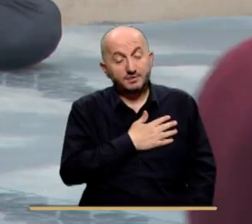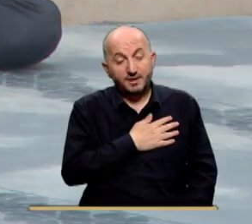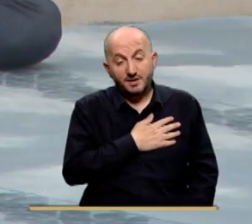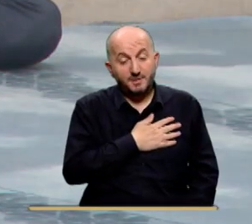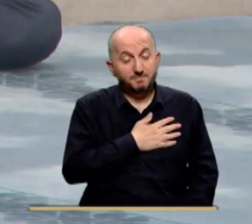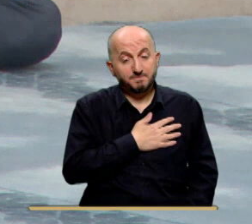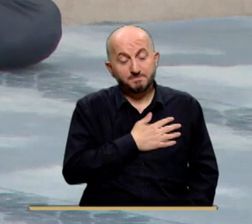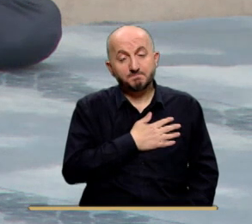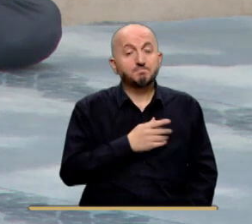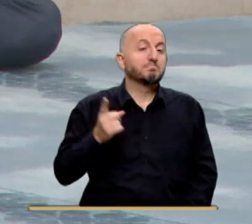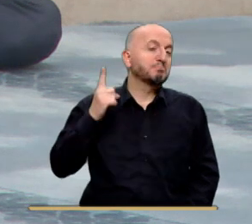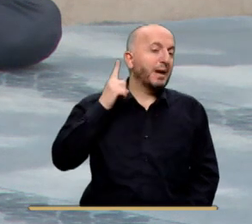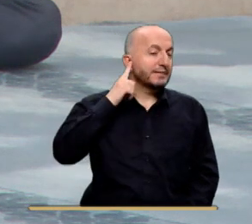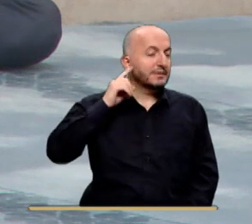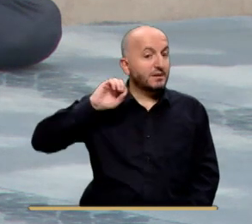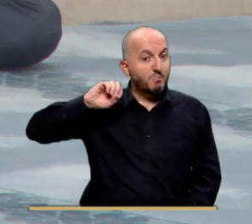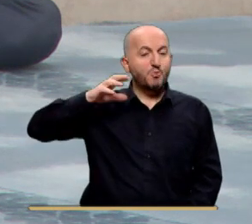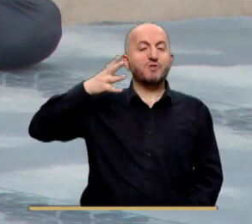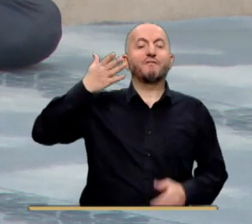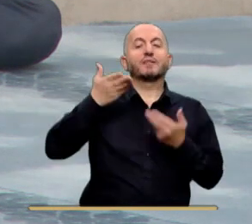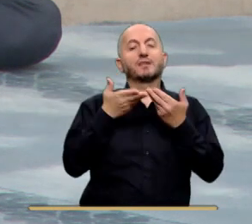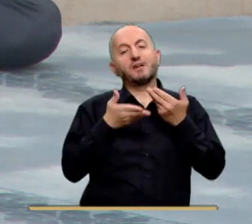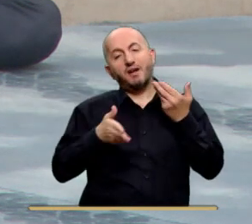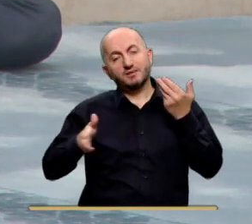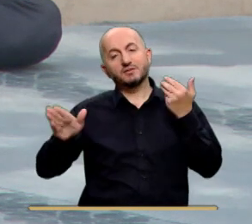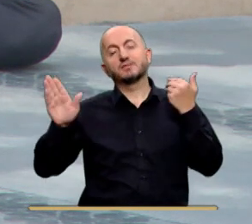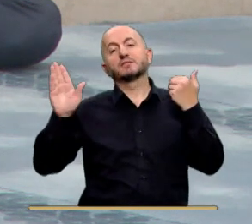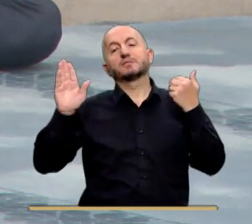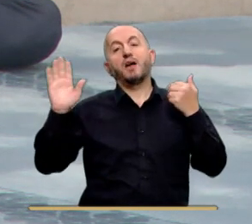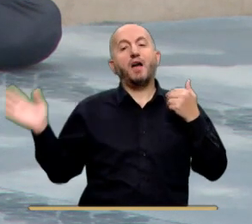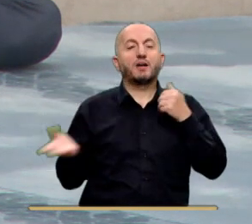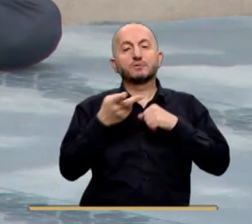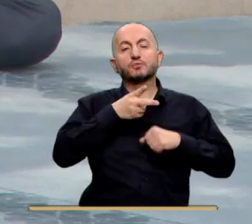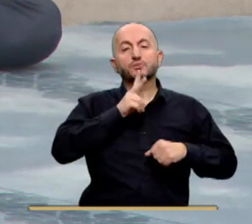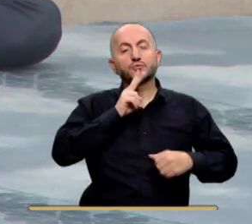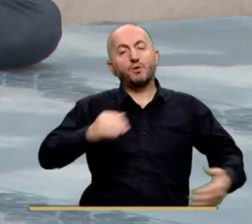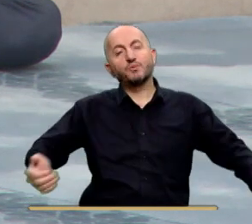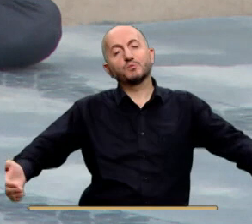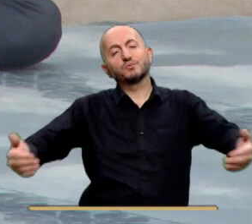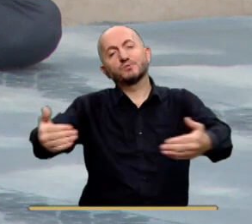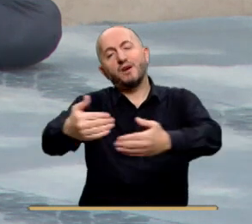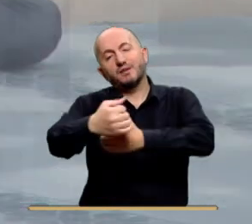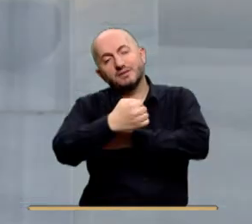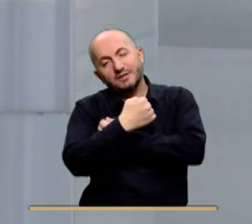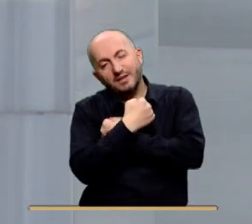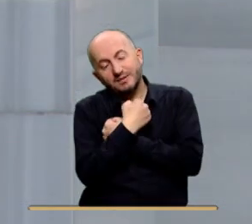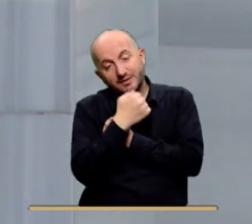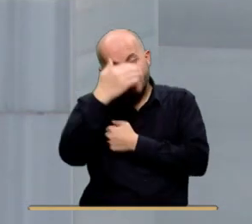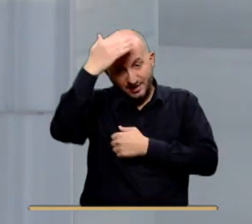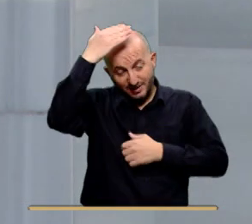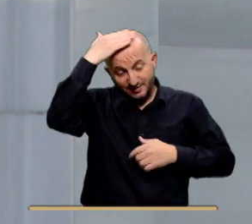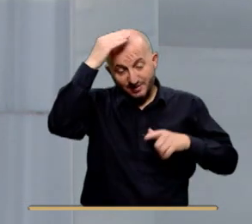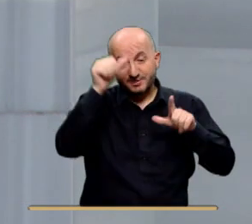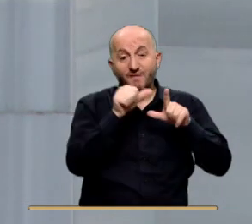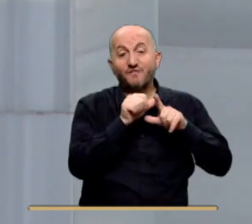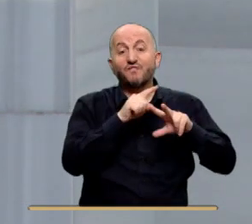sellem Medine-i Münevvere'den ayrılırken en son kucakladığı, bağrına bastığı Hazreti